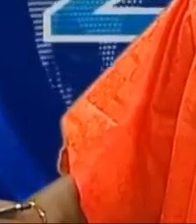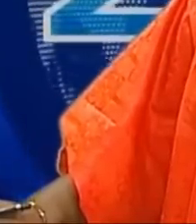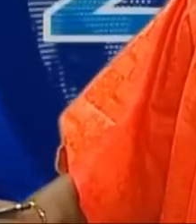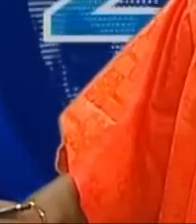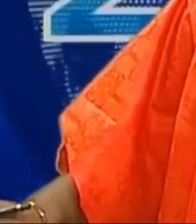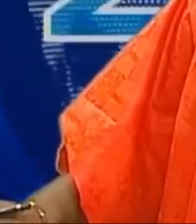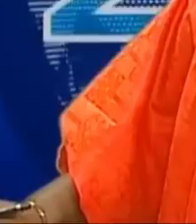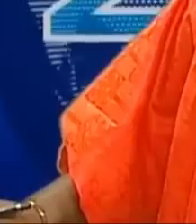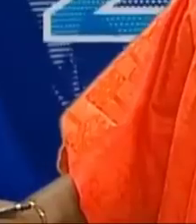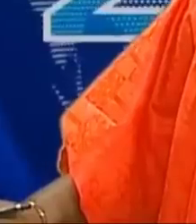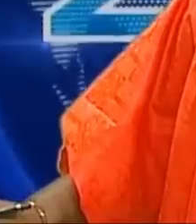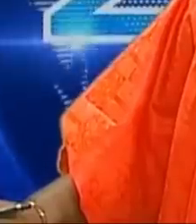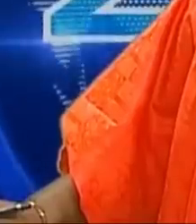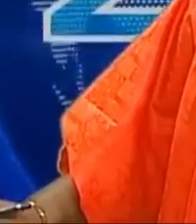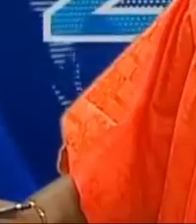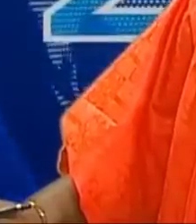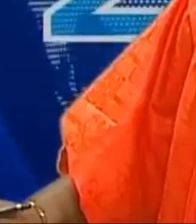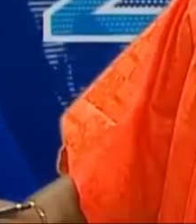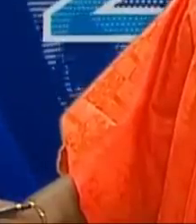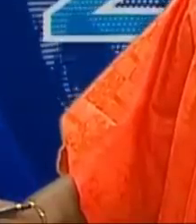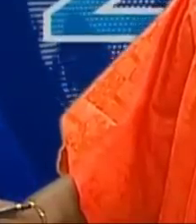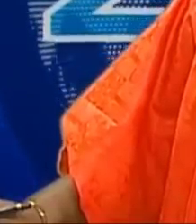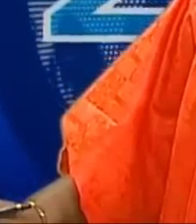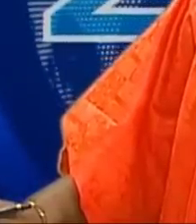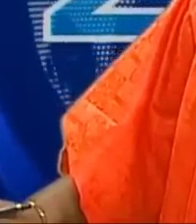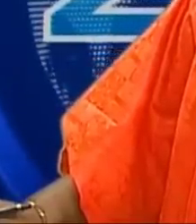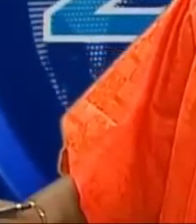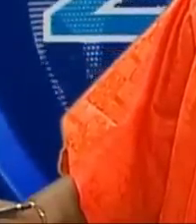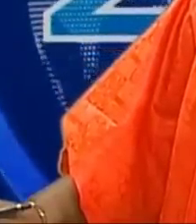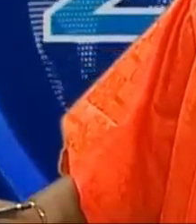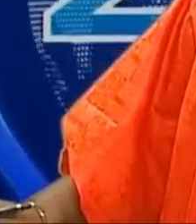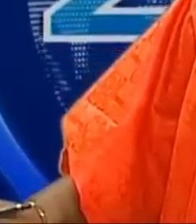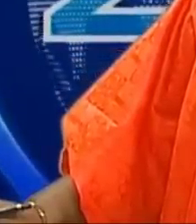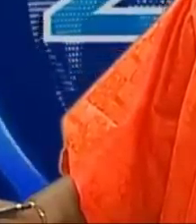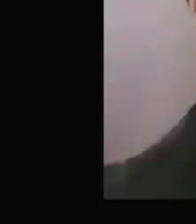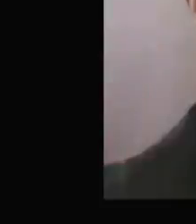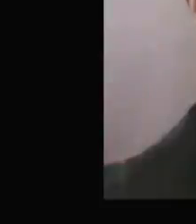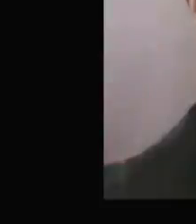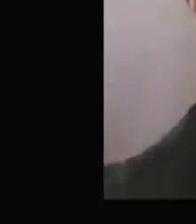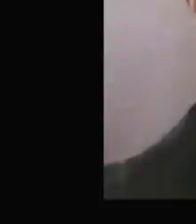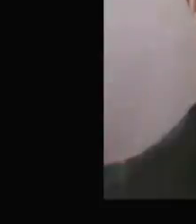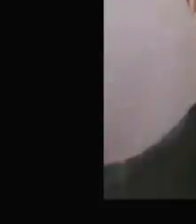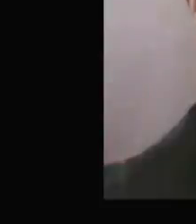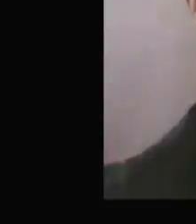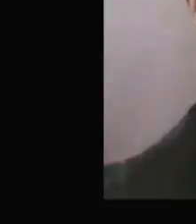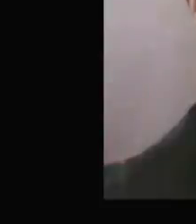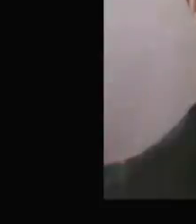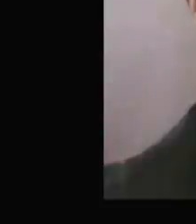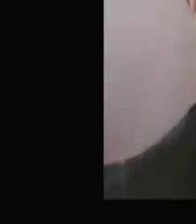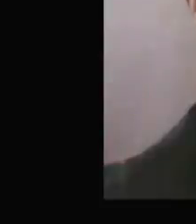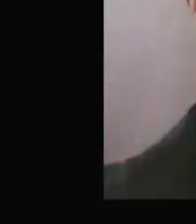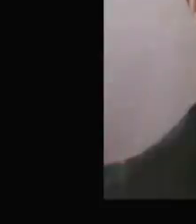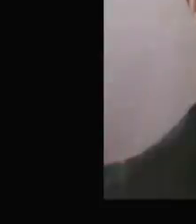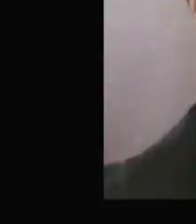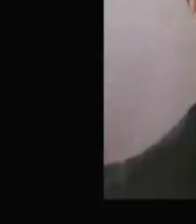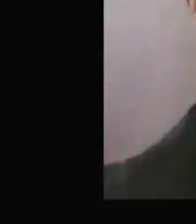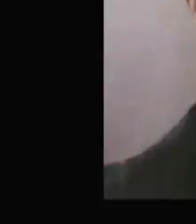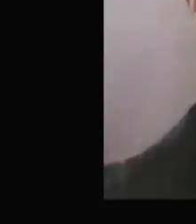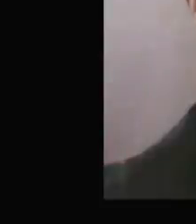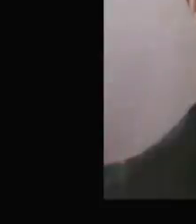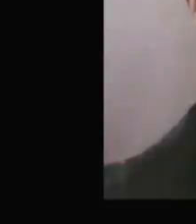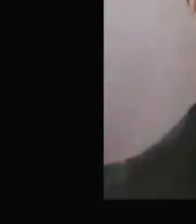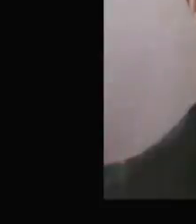douleur d'annoncer le décès du journaliste Max Rofeli Isasi, survenu le